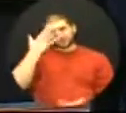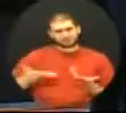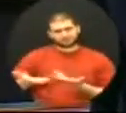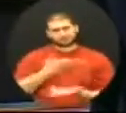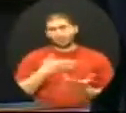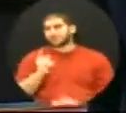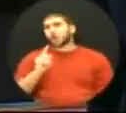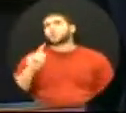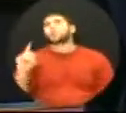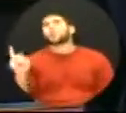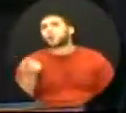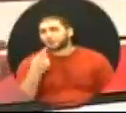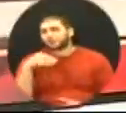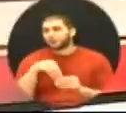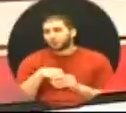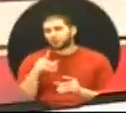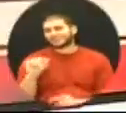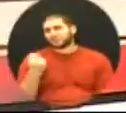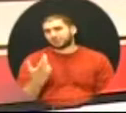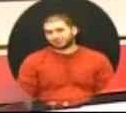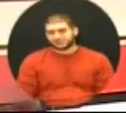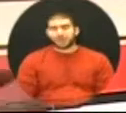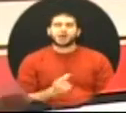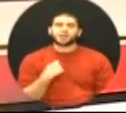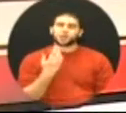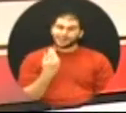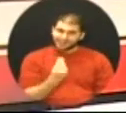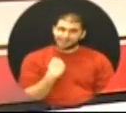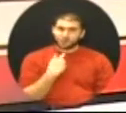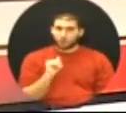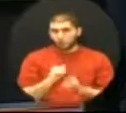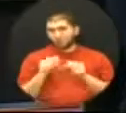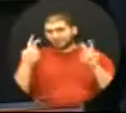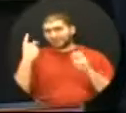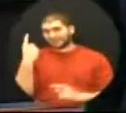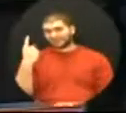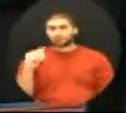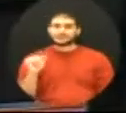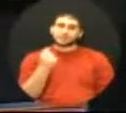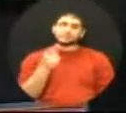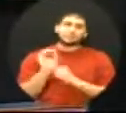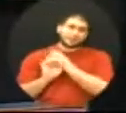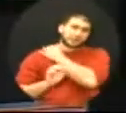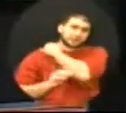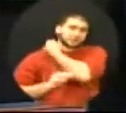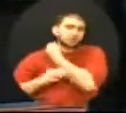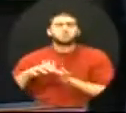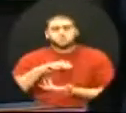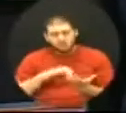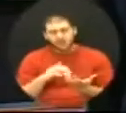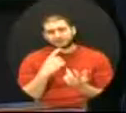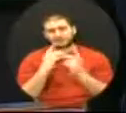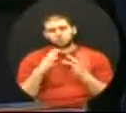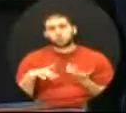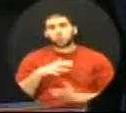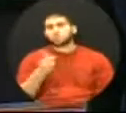אבל לא כל מי שנמצא מפלגת העבודה הוא ציוני. אבל רגע, אני רוצה לדבר רגע... או מגדיר את עצמו ציוני. אז זה באמת מורכב. זה באמת שיח נורא נורא מורכב